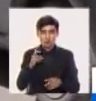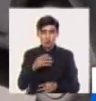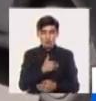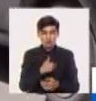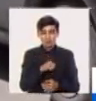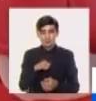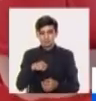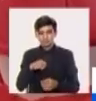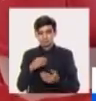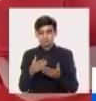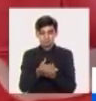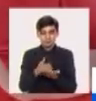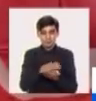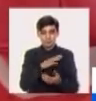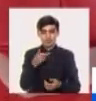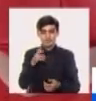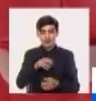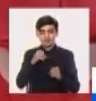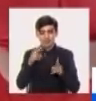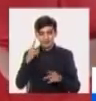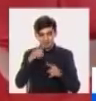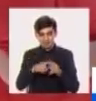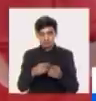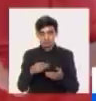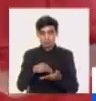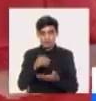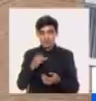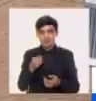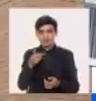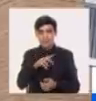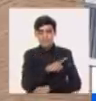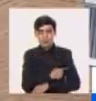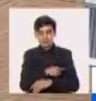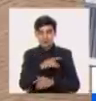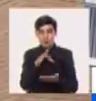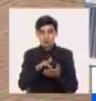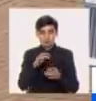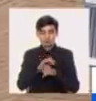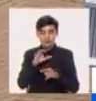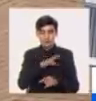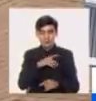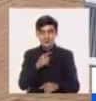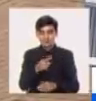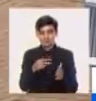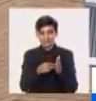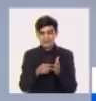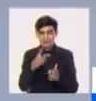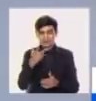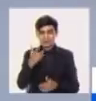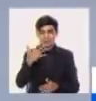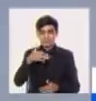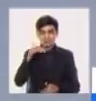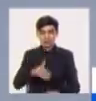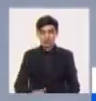өкпеге оттегі беретін екі қондыр қалдыртып, қаладағы екі ауруханаға бөліп берді. Оның біреуінің құны 350 мың теңге тұрады екен.